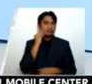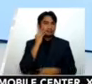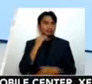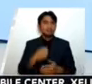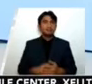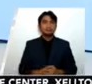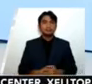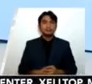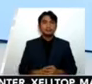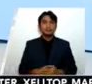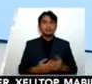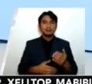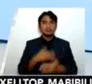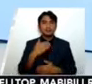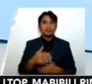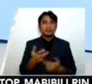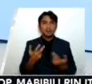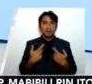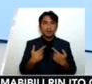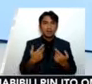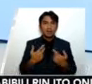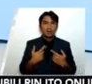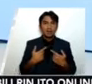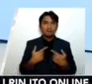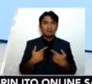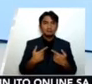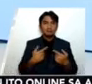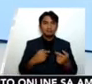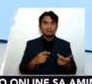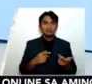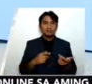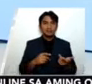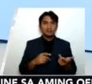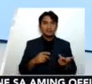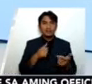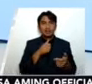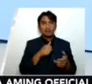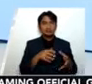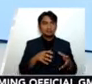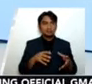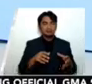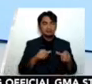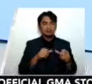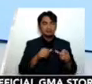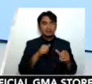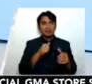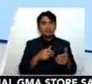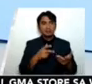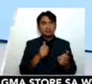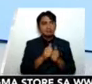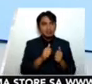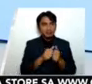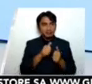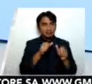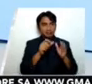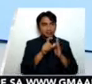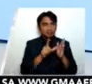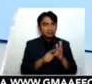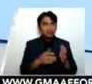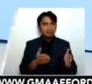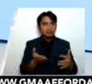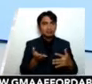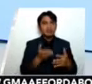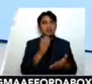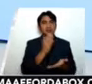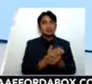Binaliktad at isinantabi na ng Sandigan Bayan ang pag-convict nito kay Senador Jinggoy Estrada para sa 1 count of direct